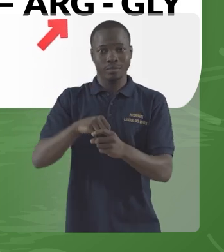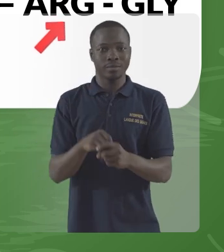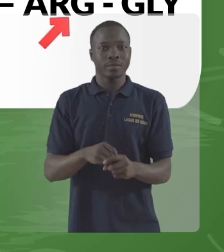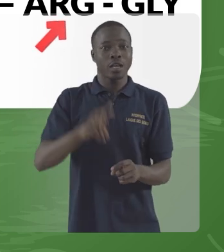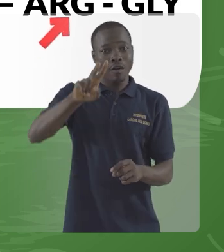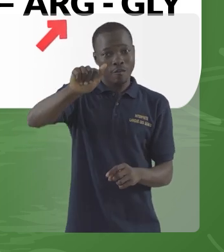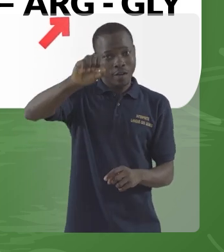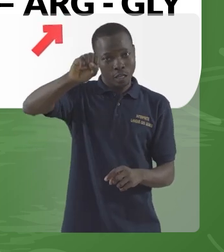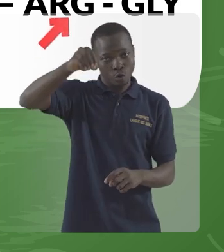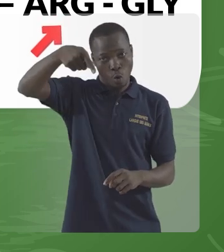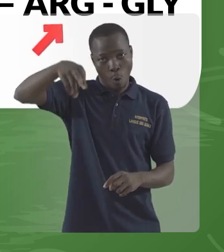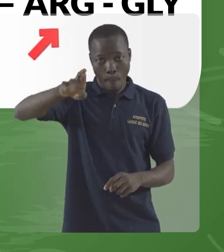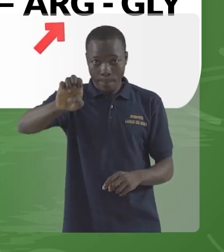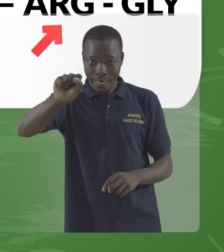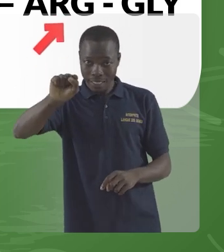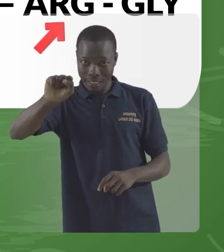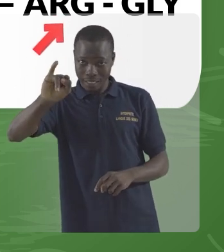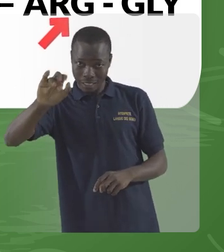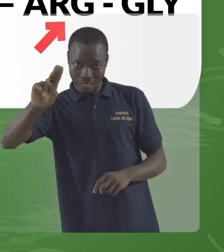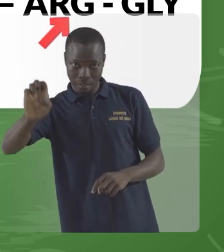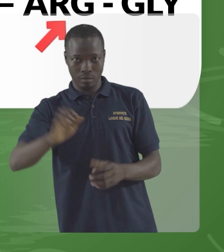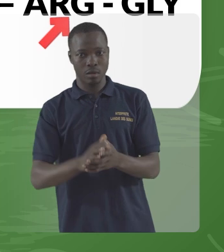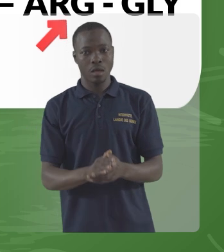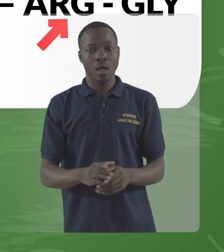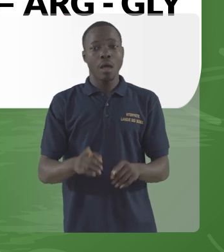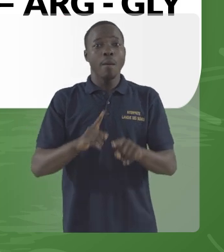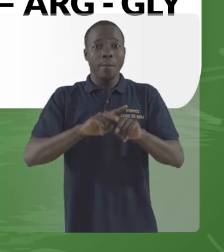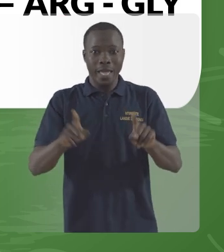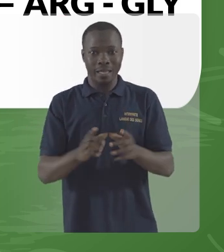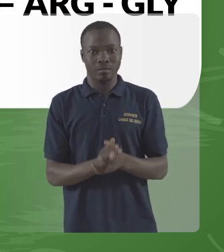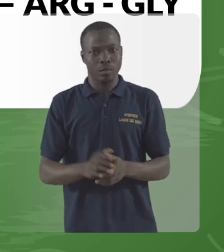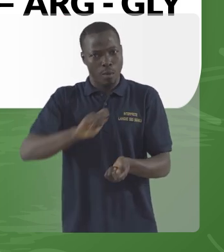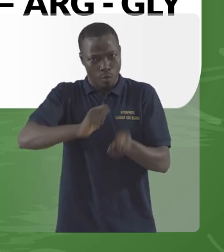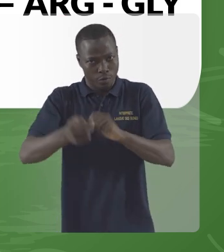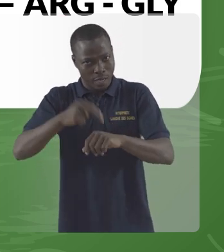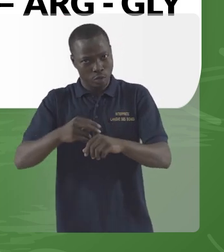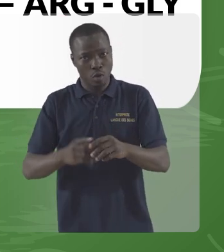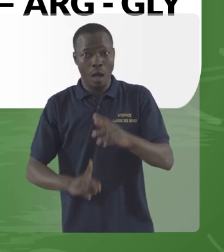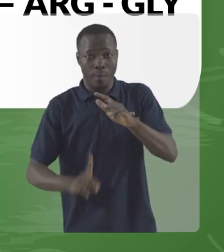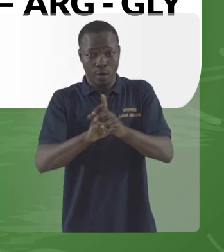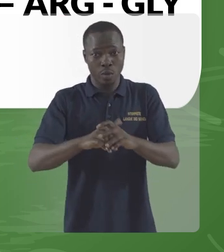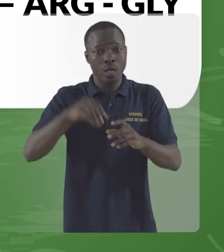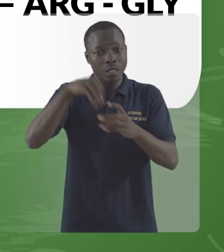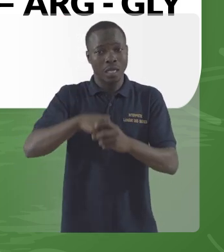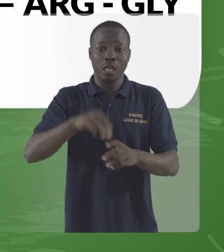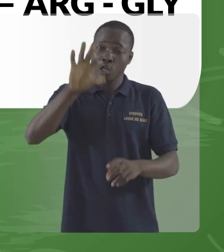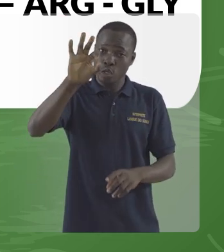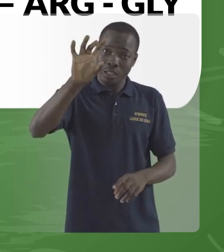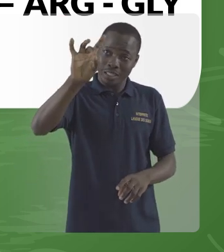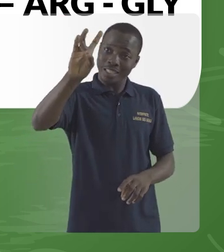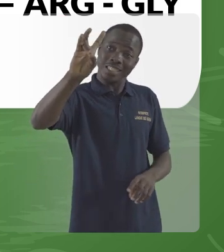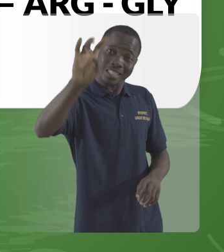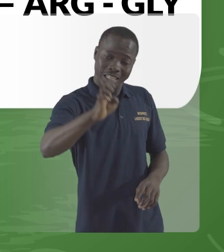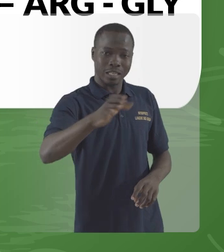contre, la modification intervenue au niveau des 7e et